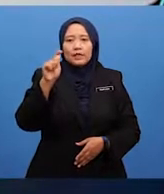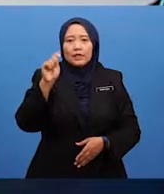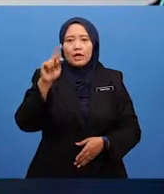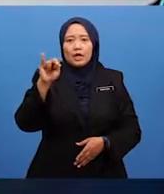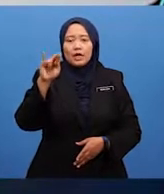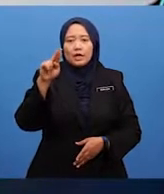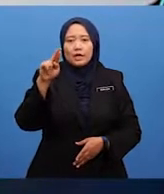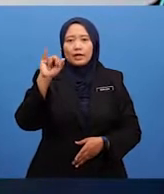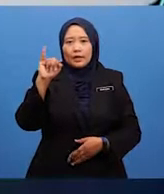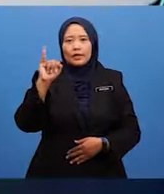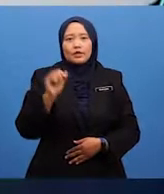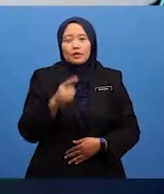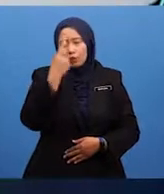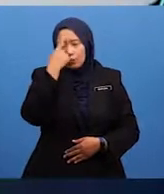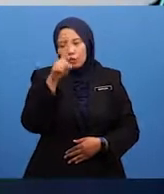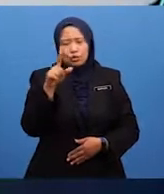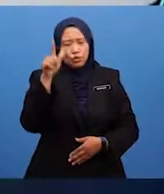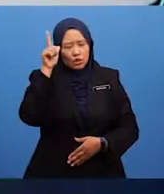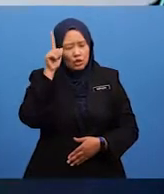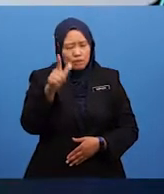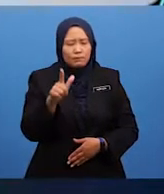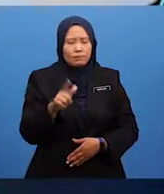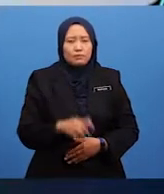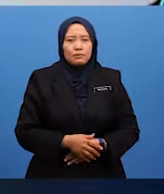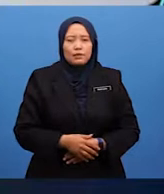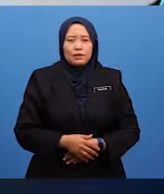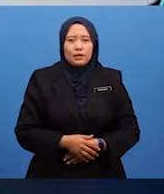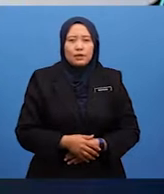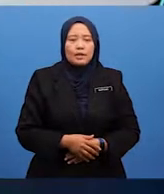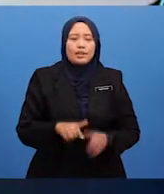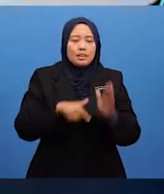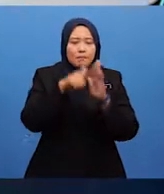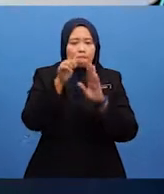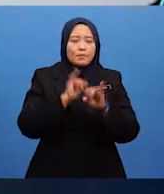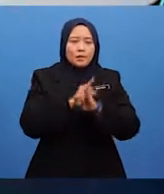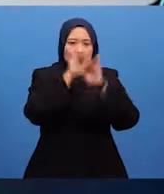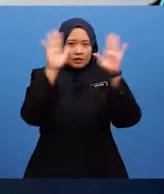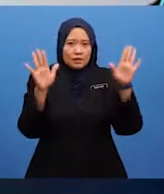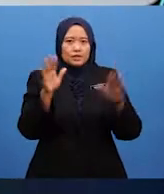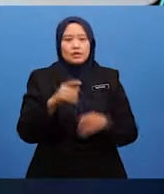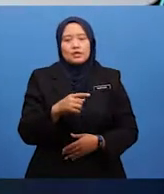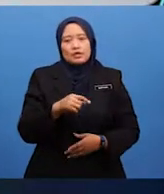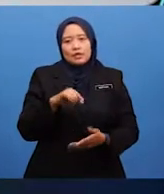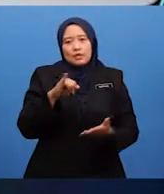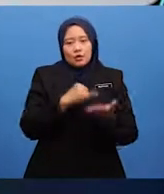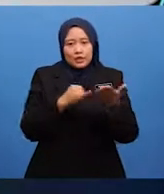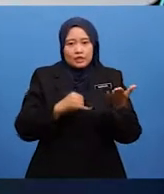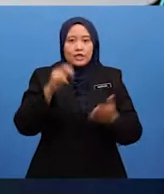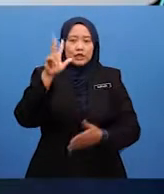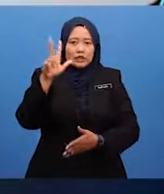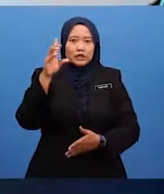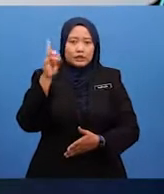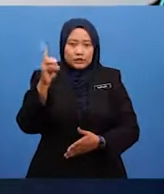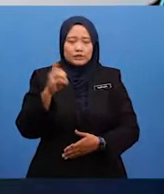lukisan atau bentuk dengan lebih jelas lukisan teknik inilah yang kita harus punya KM ah